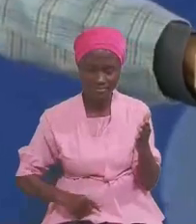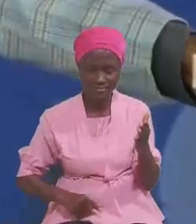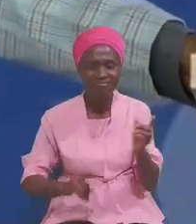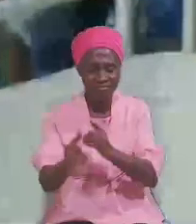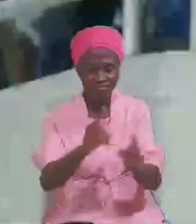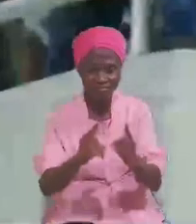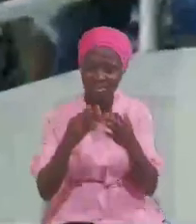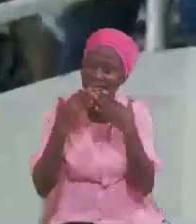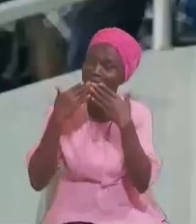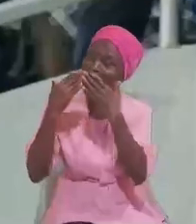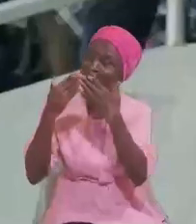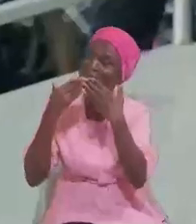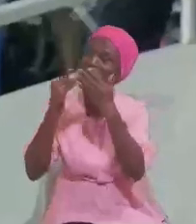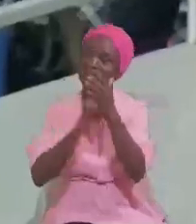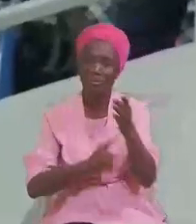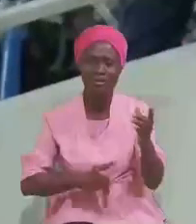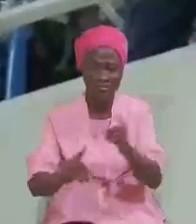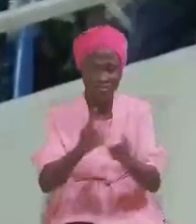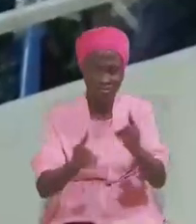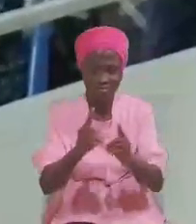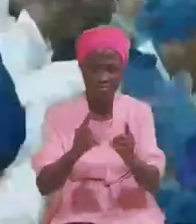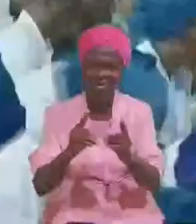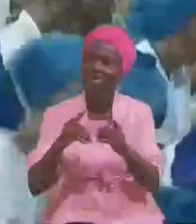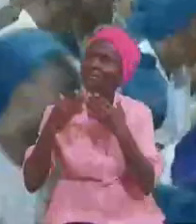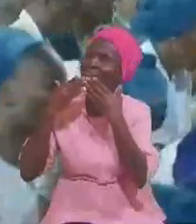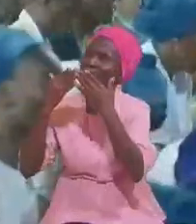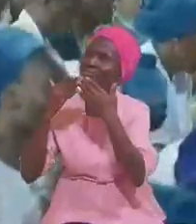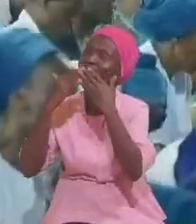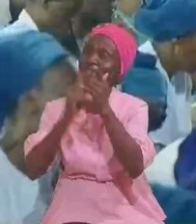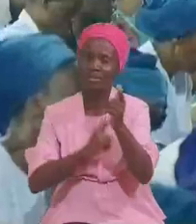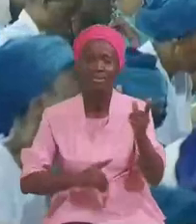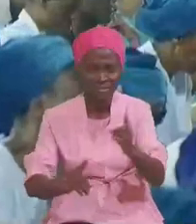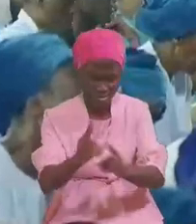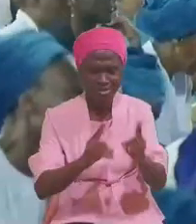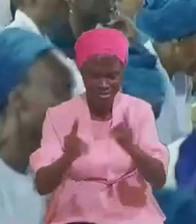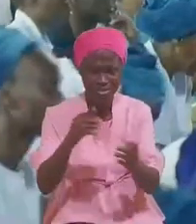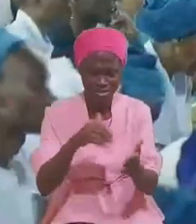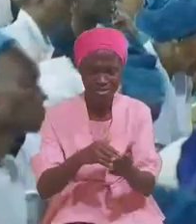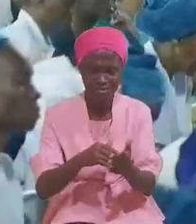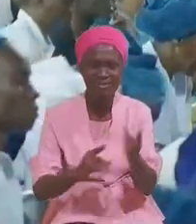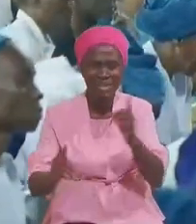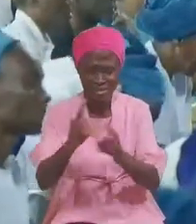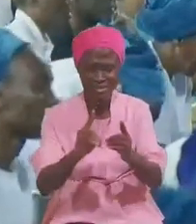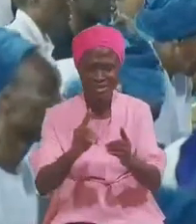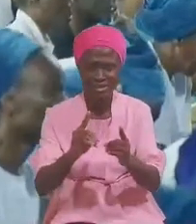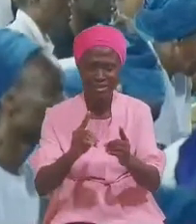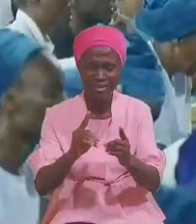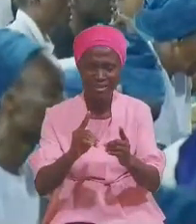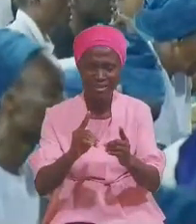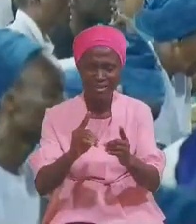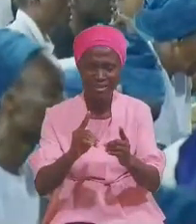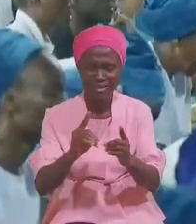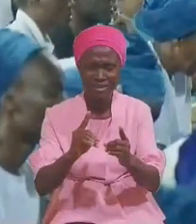Seigneur. Répétez merci Seigneur. Répétez à haute voix merci